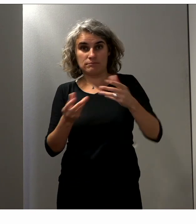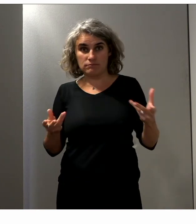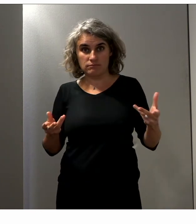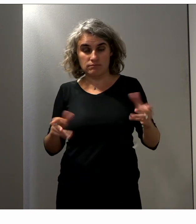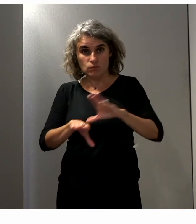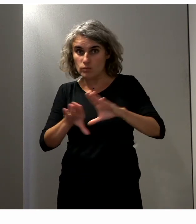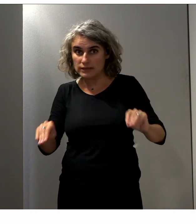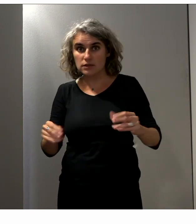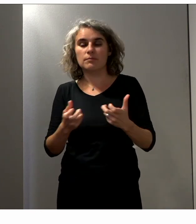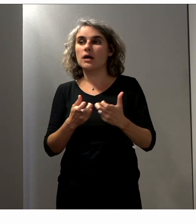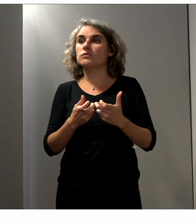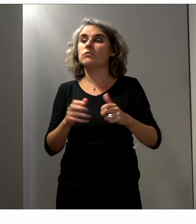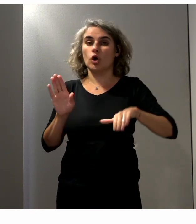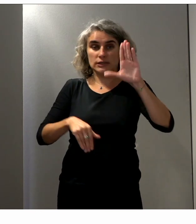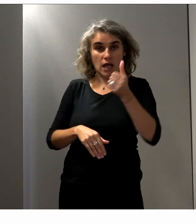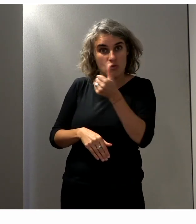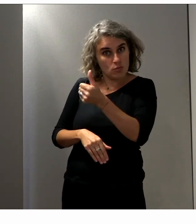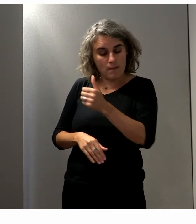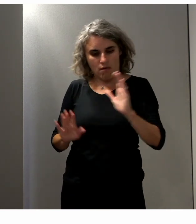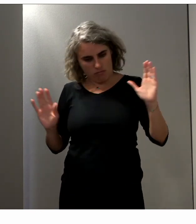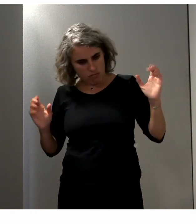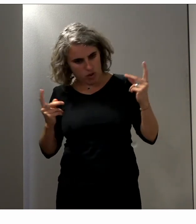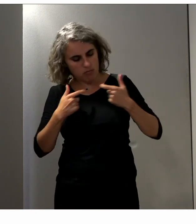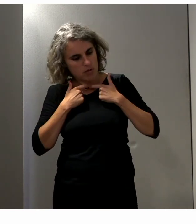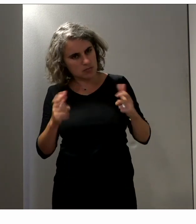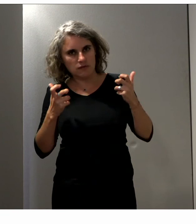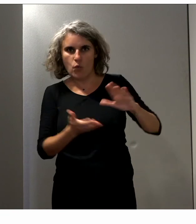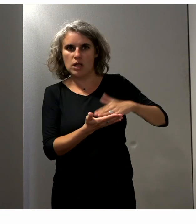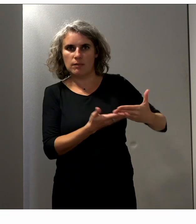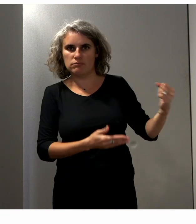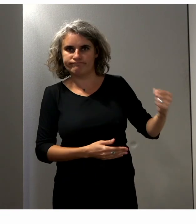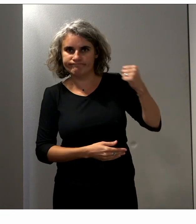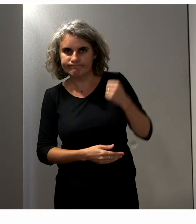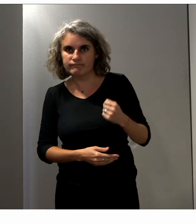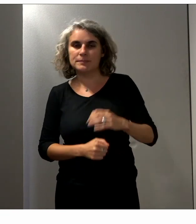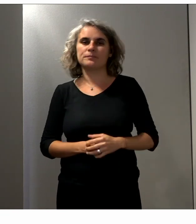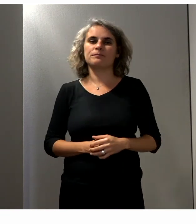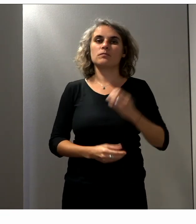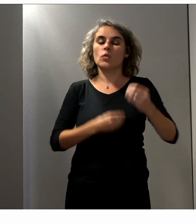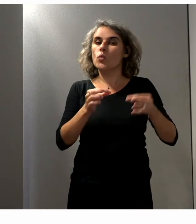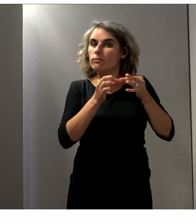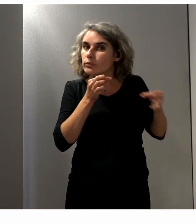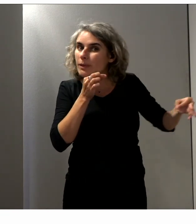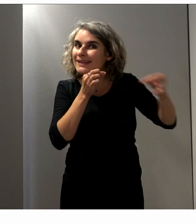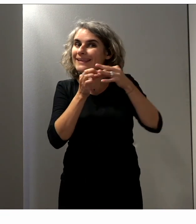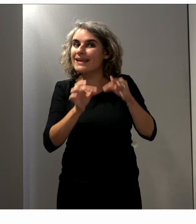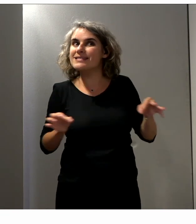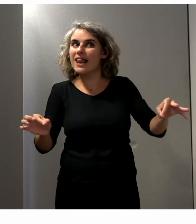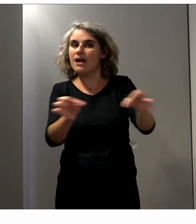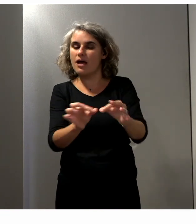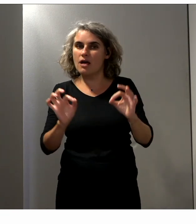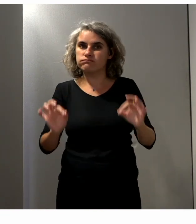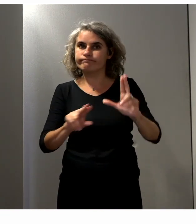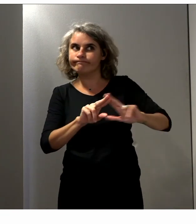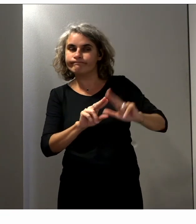facto, c'est-à-dire que voilà, c'est le candidat qui prend l'initiative de recourir à un interprétement des signes, de mettre une boucle magnétique dans la